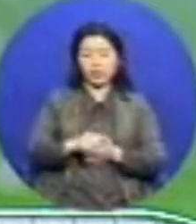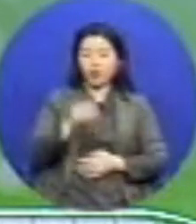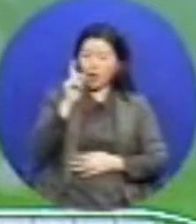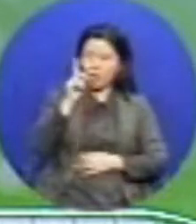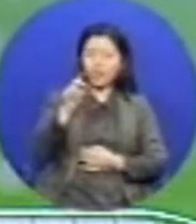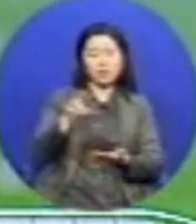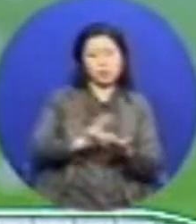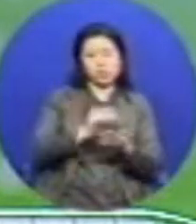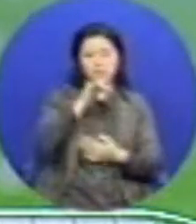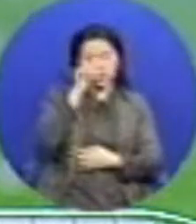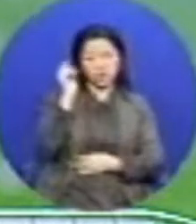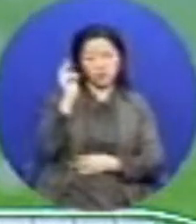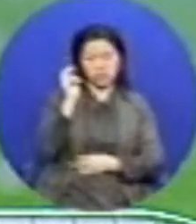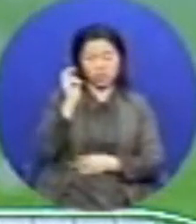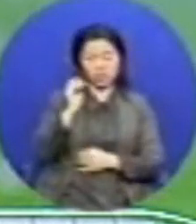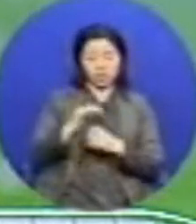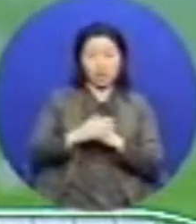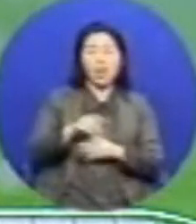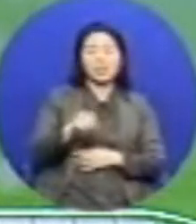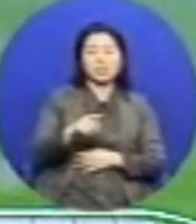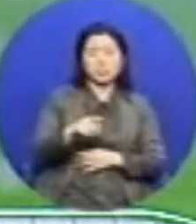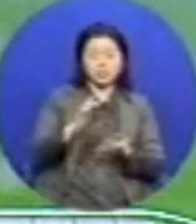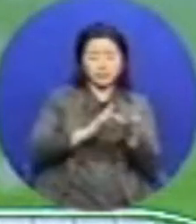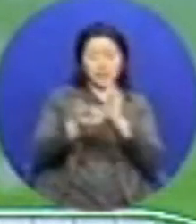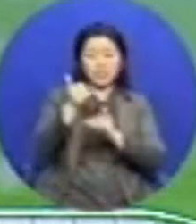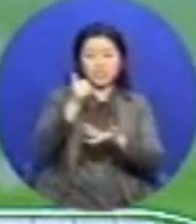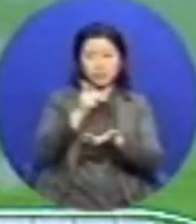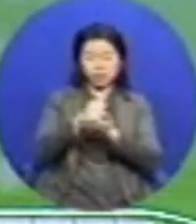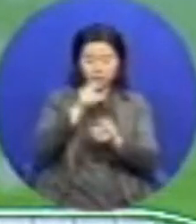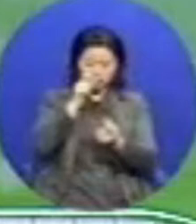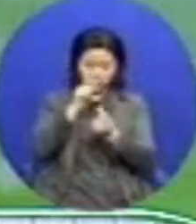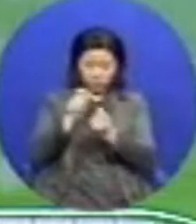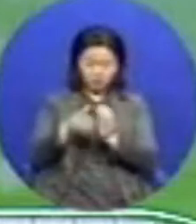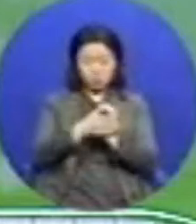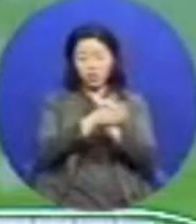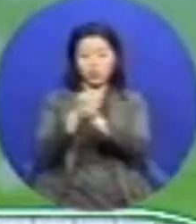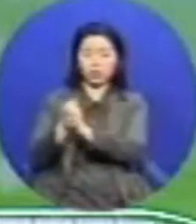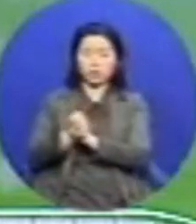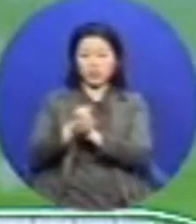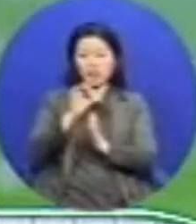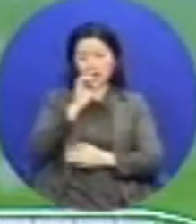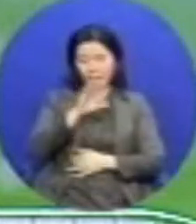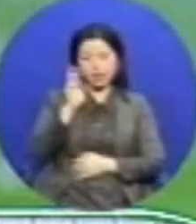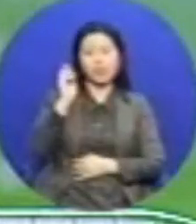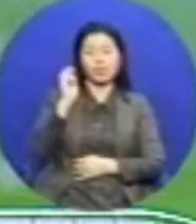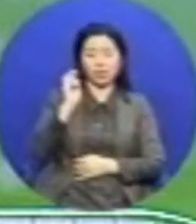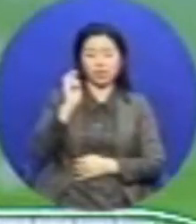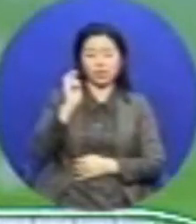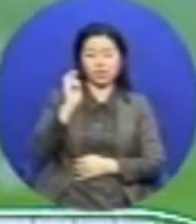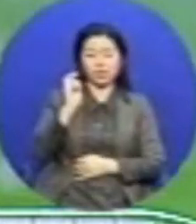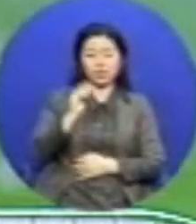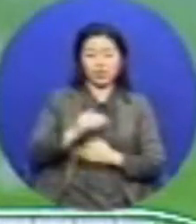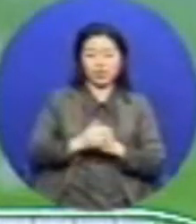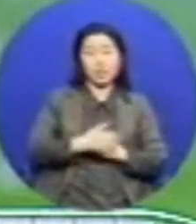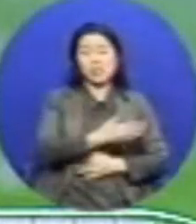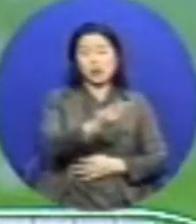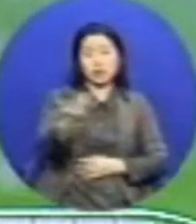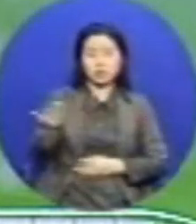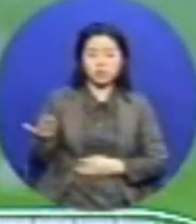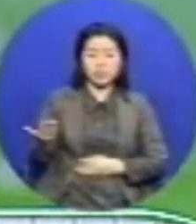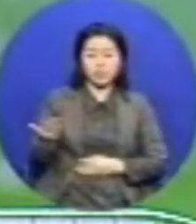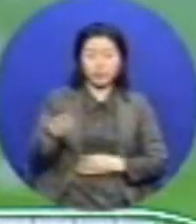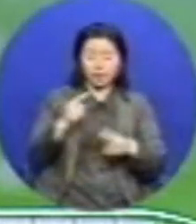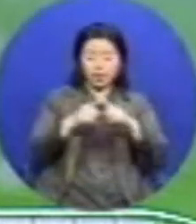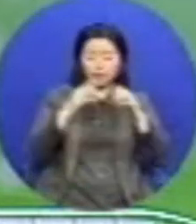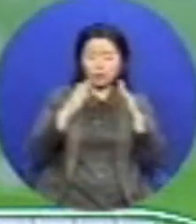싶어요 그것은 예수님과의 친밀한 교제가 안 드신 분이 셧 꾸나 여러분 교회에서